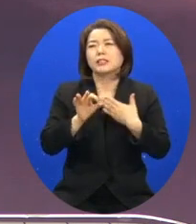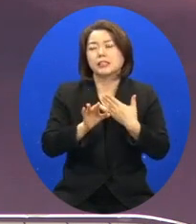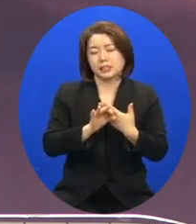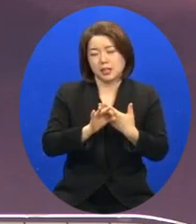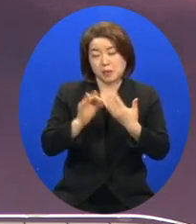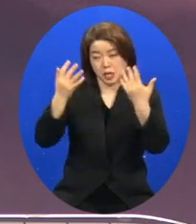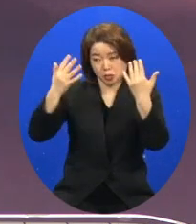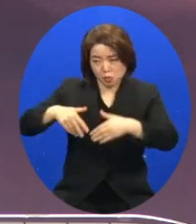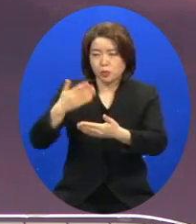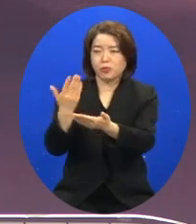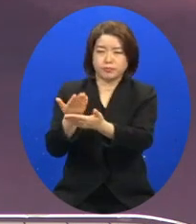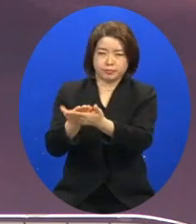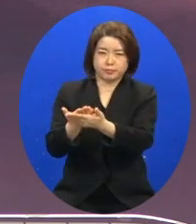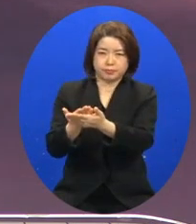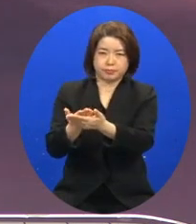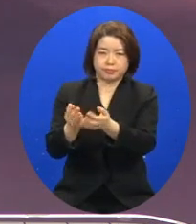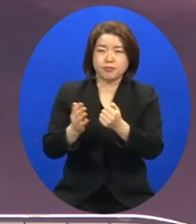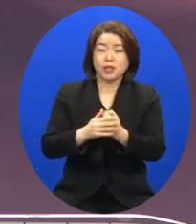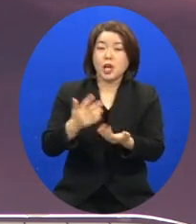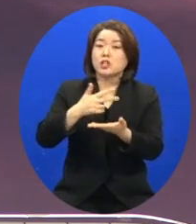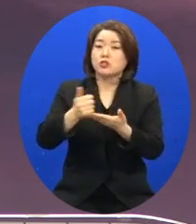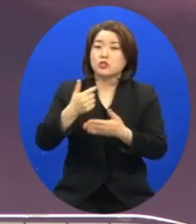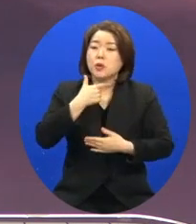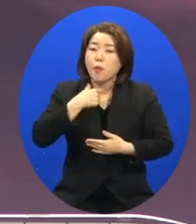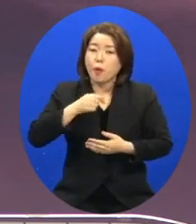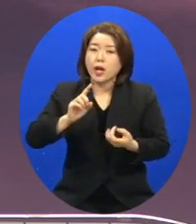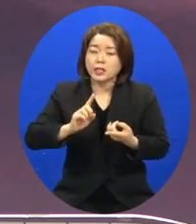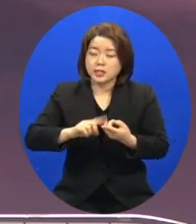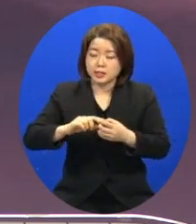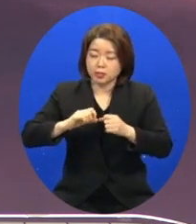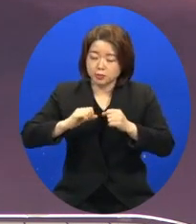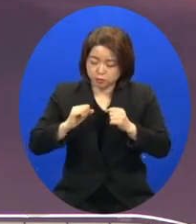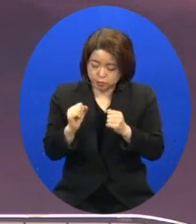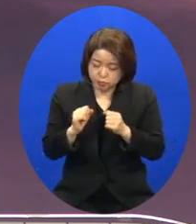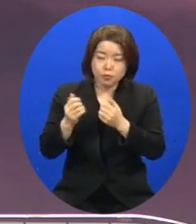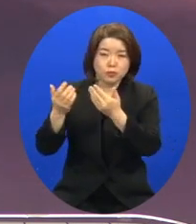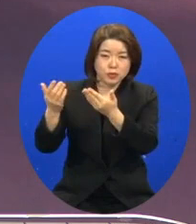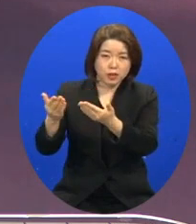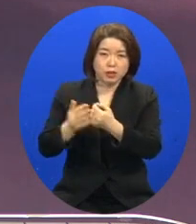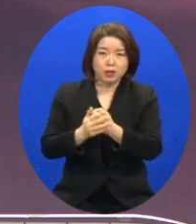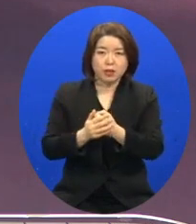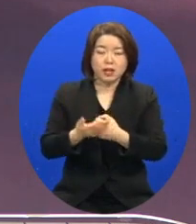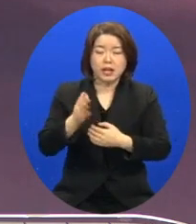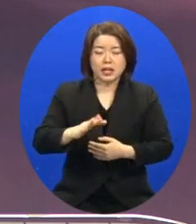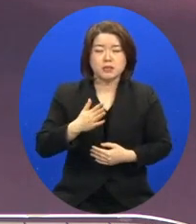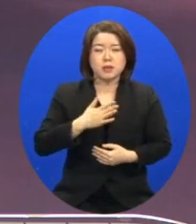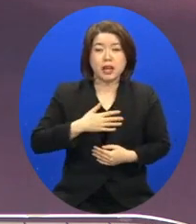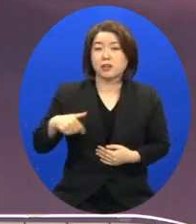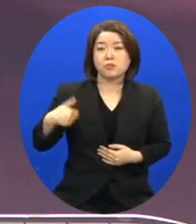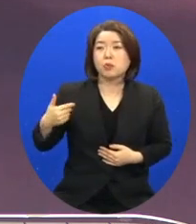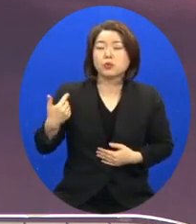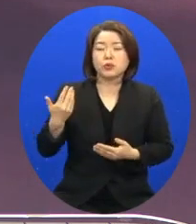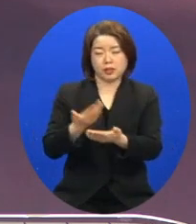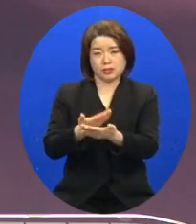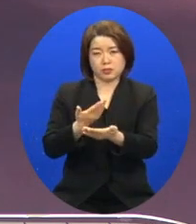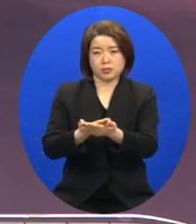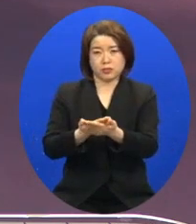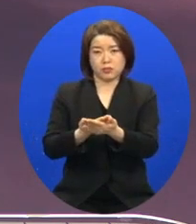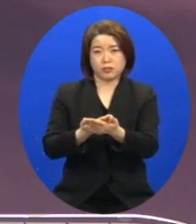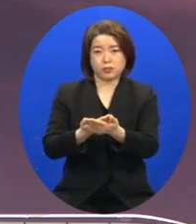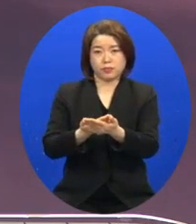드렸습니다. 주님이 원하시는 대로 하시되 저는 모르게 해주세요.